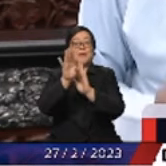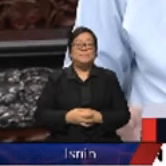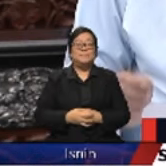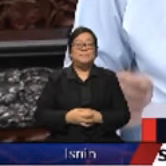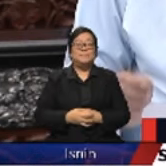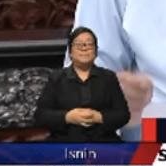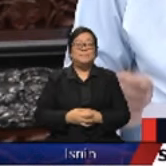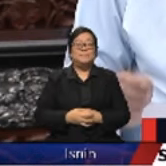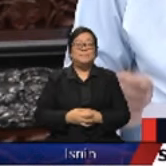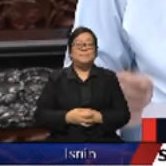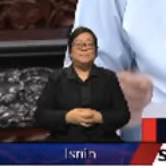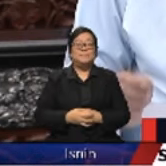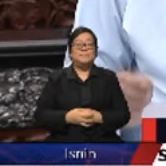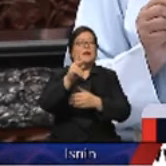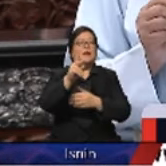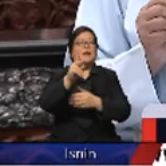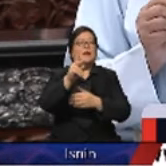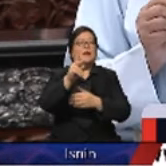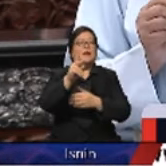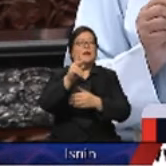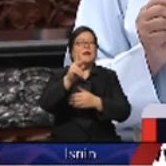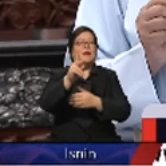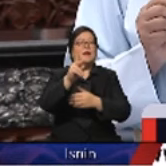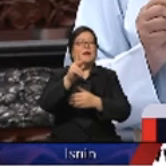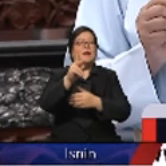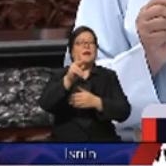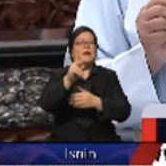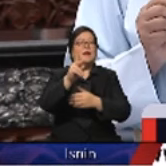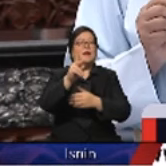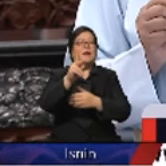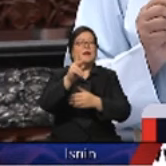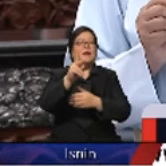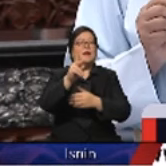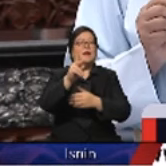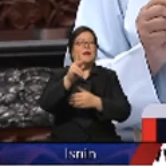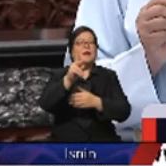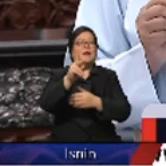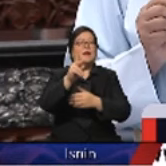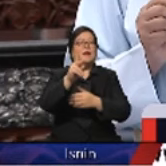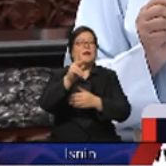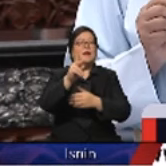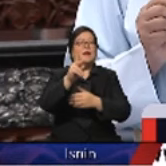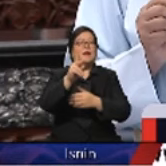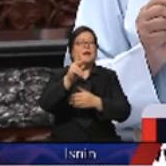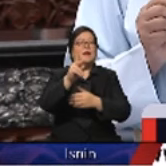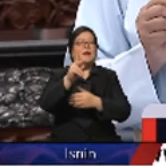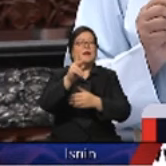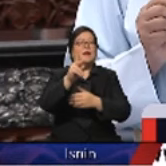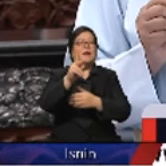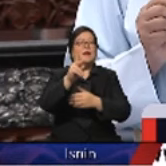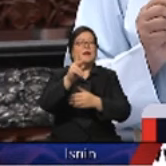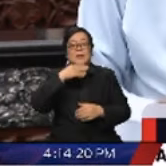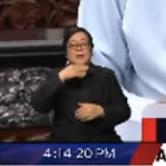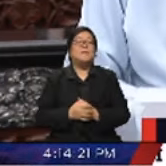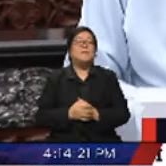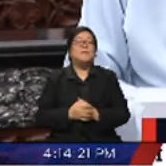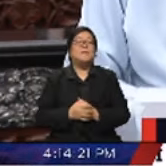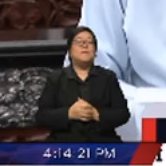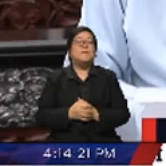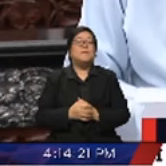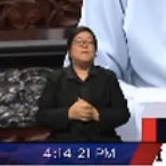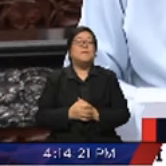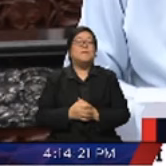kita tawarkan kredit I tunai beliau Rahmah khusus kepada 2 juta orang beliau di antara 18